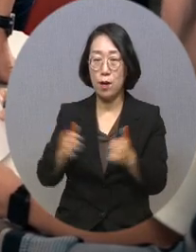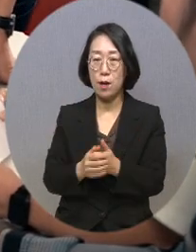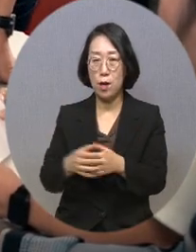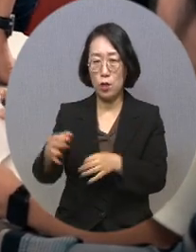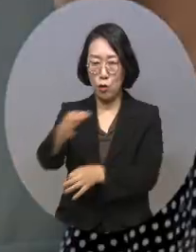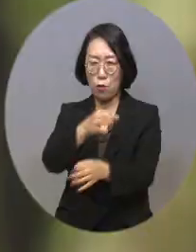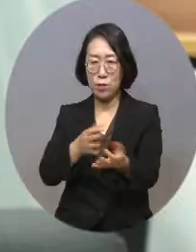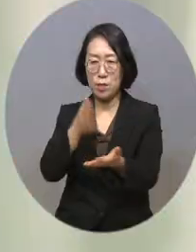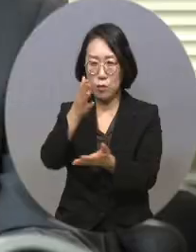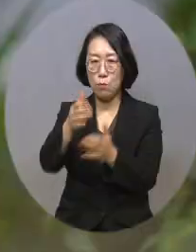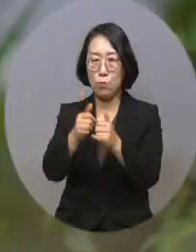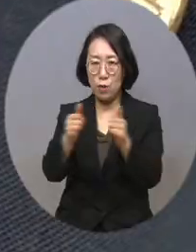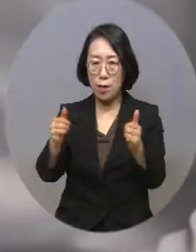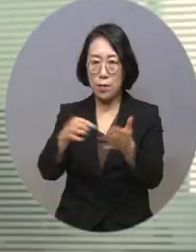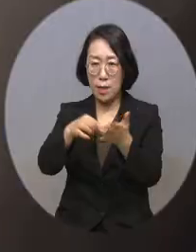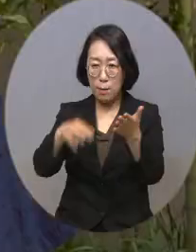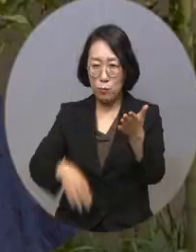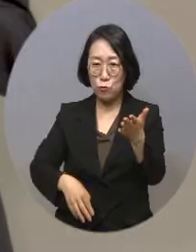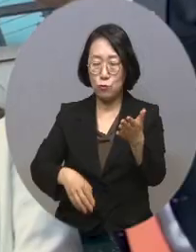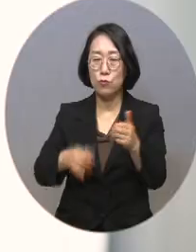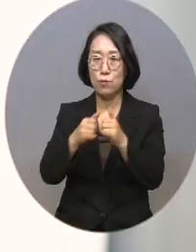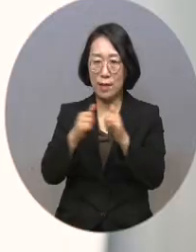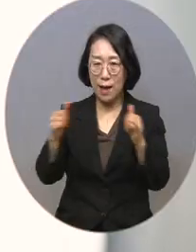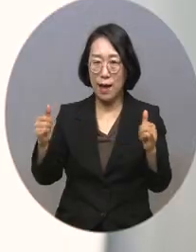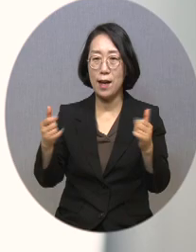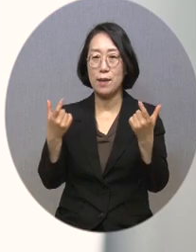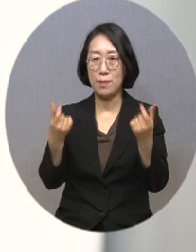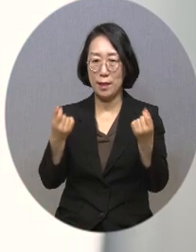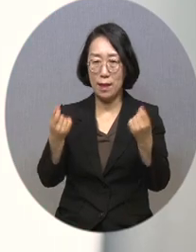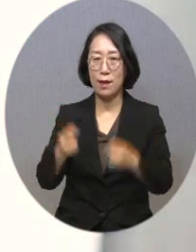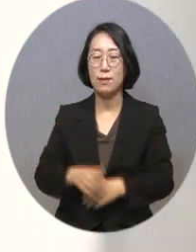경제 전문가 세무사입니다.